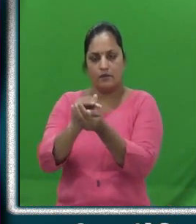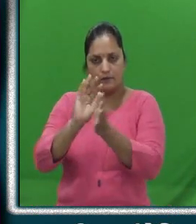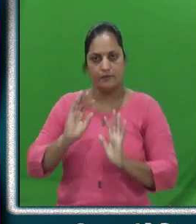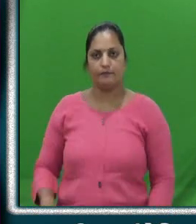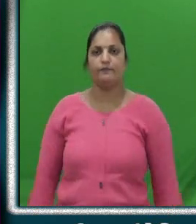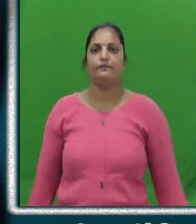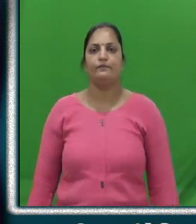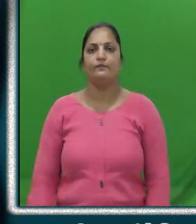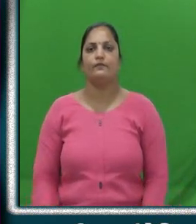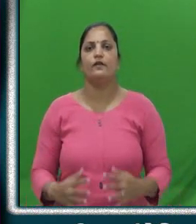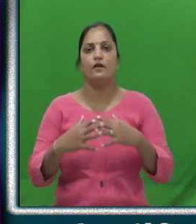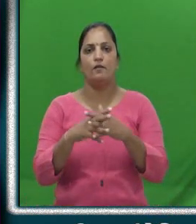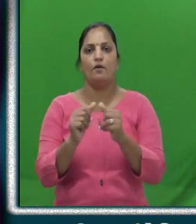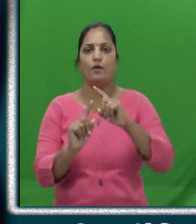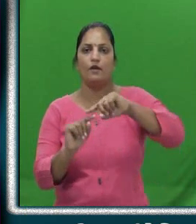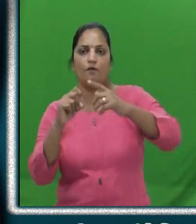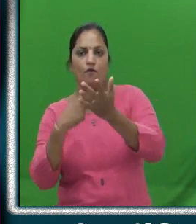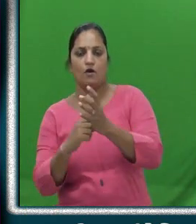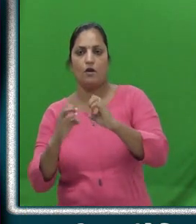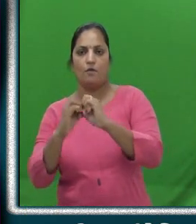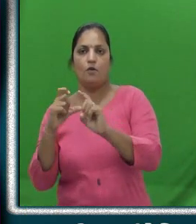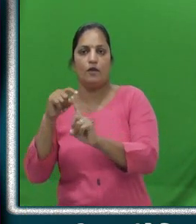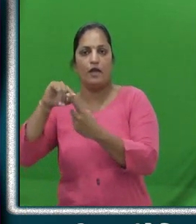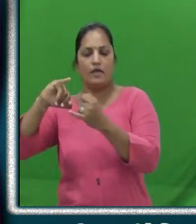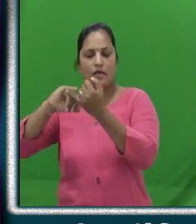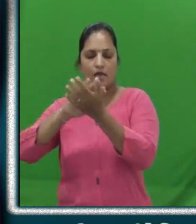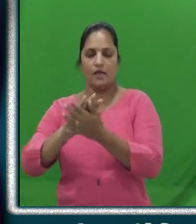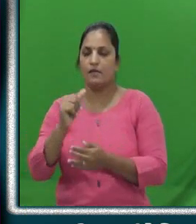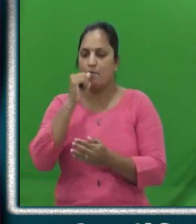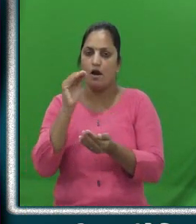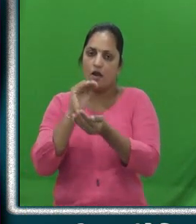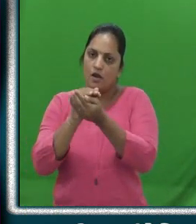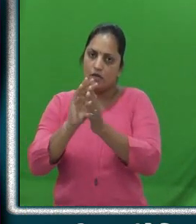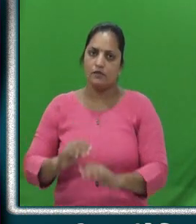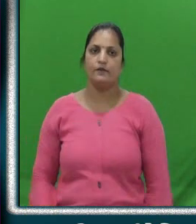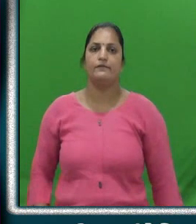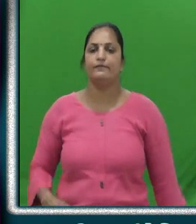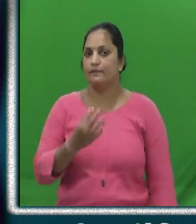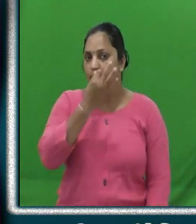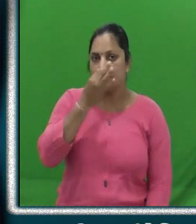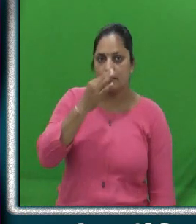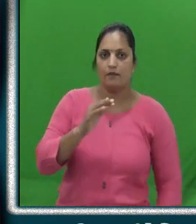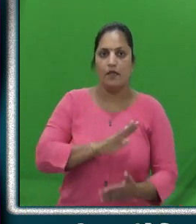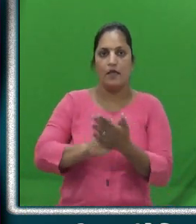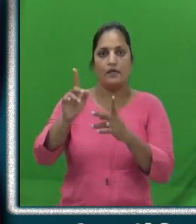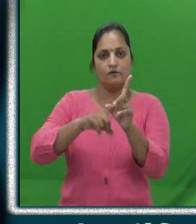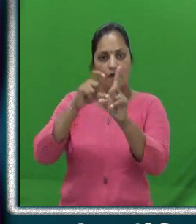बराबर पाड बोधीन एने कहेवाय वॉटर बॉडीज जर संग्रहालय। कई जगह इन